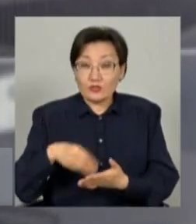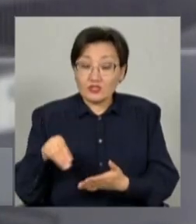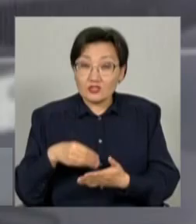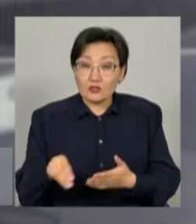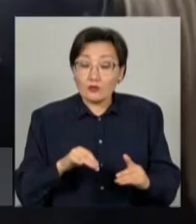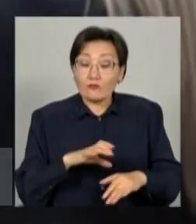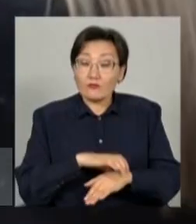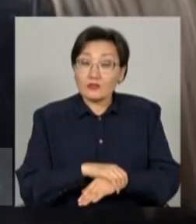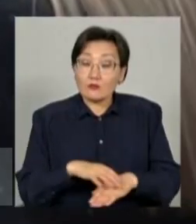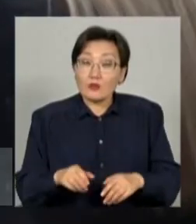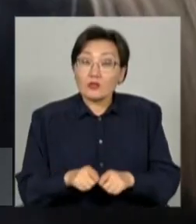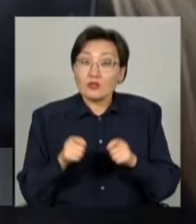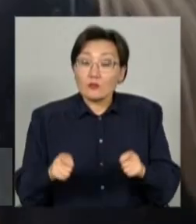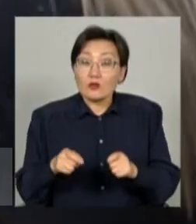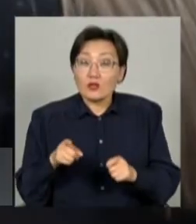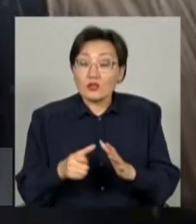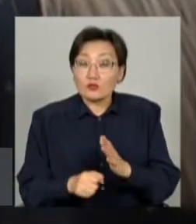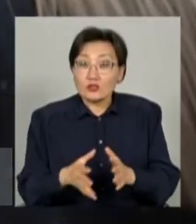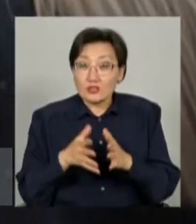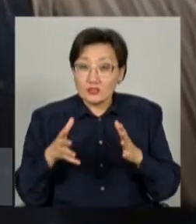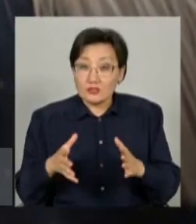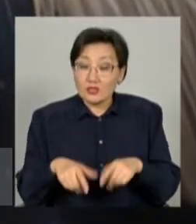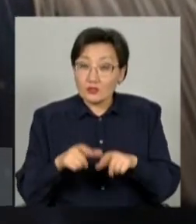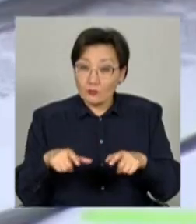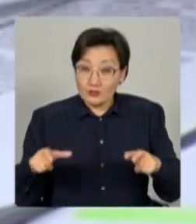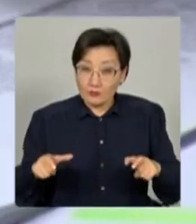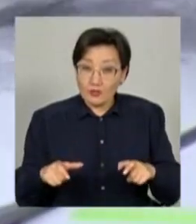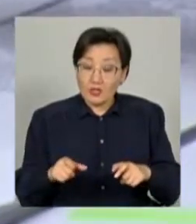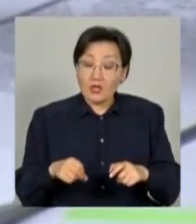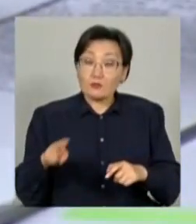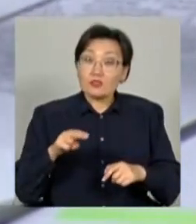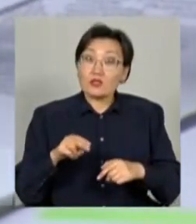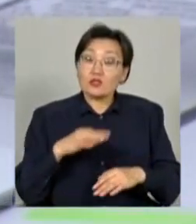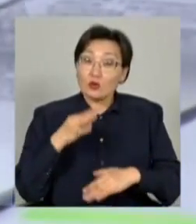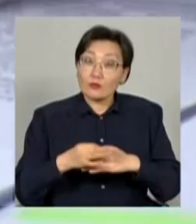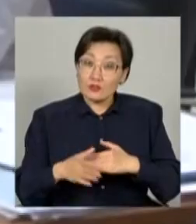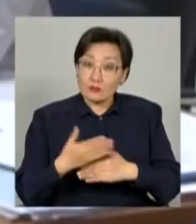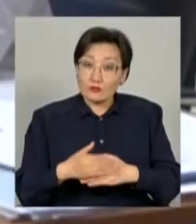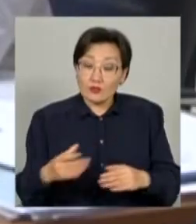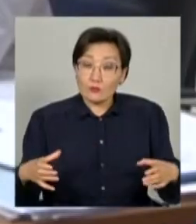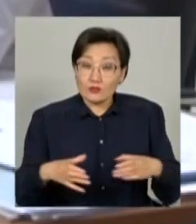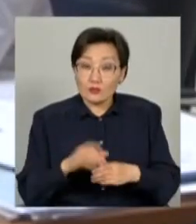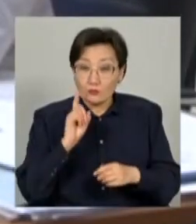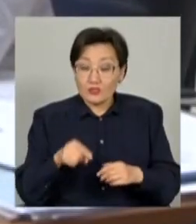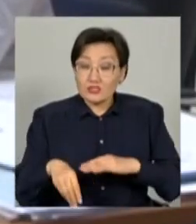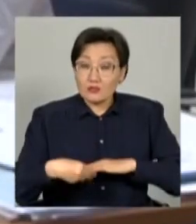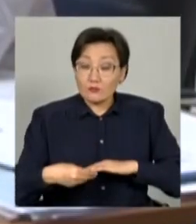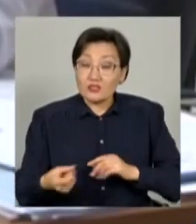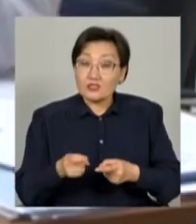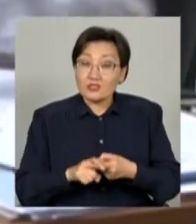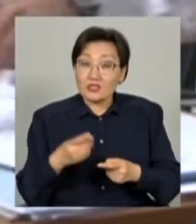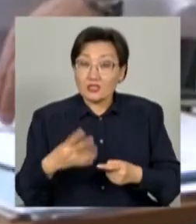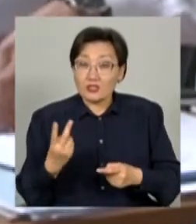алуларды әшкерелеп, 600-ден аса тұлға тәртіптік және әкімшілік жауапкершілікке тартылыпты. Бірлестік бір жылдың ішінде жемқорлыққа